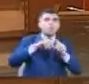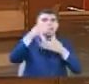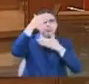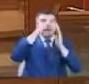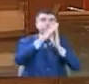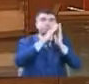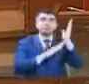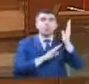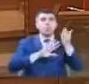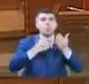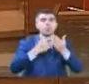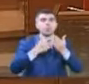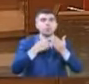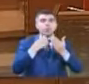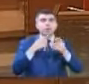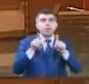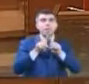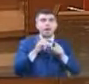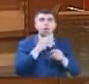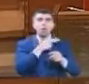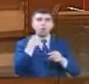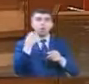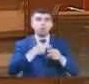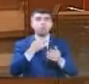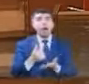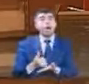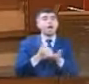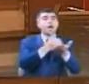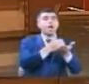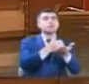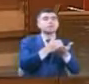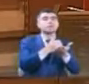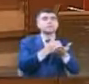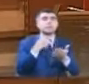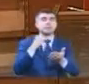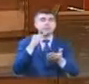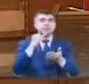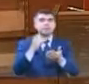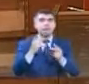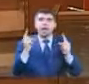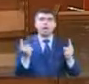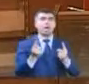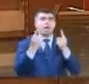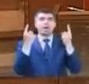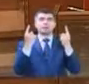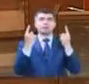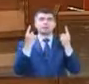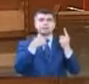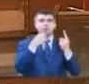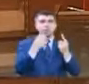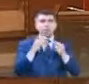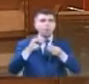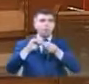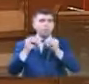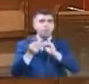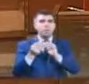الاصلاح وتيحيد الاشطر الاجتماعيه وتيحيد عموم البيوتات المغربيه، طبيعي من مقتضى العداله الاجتماعيه